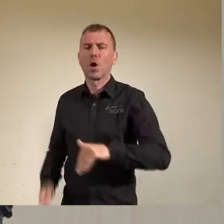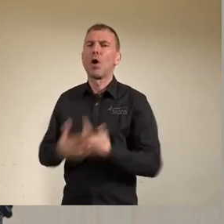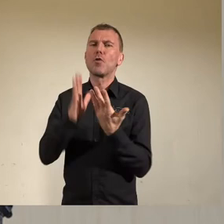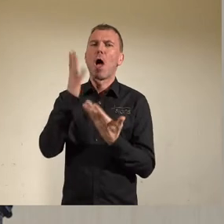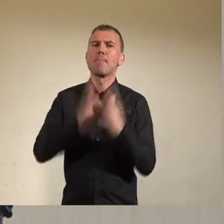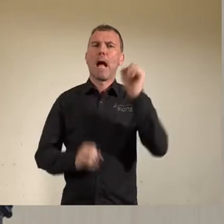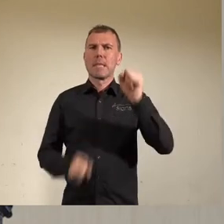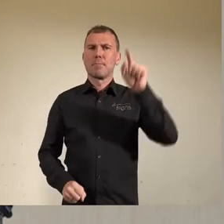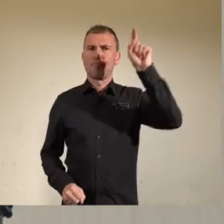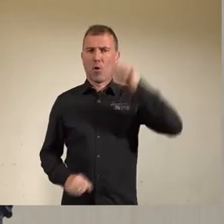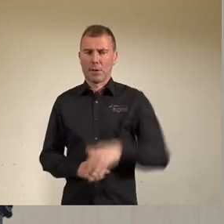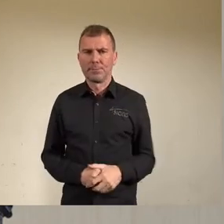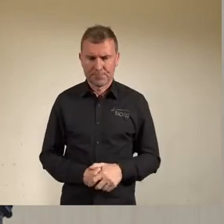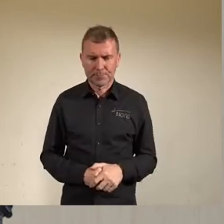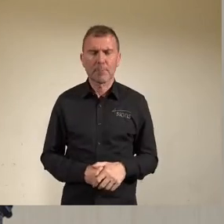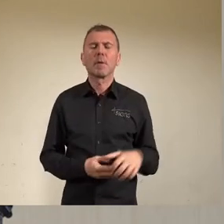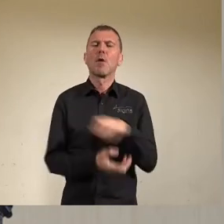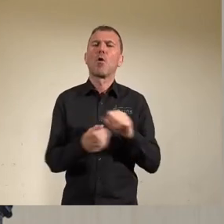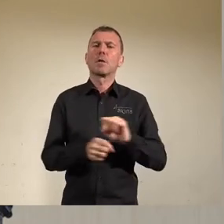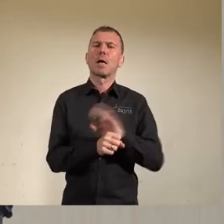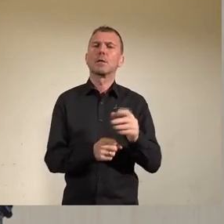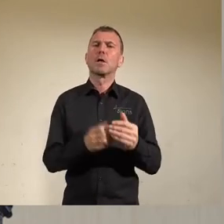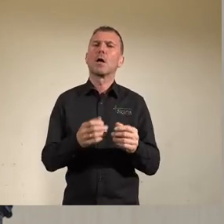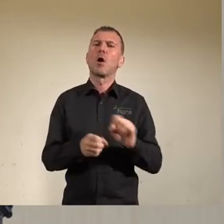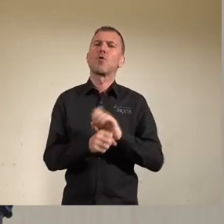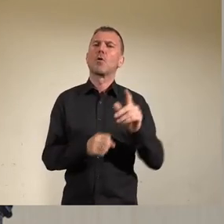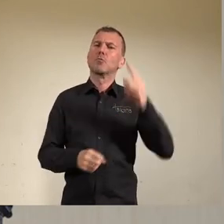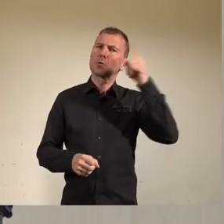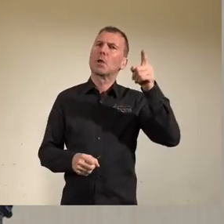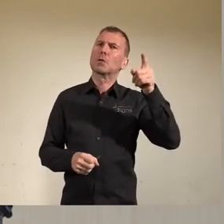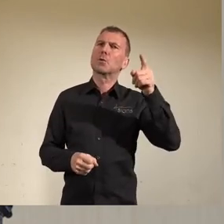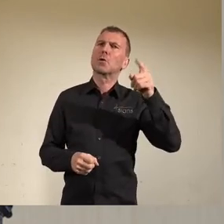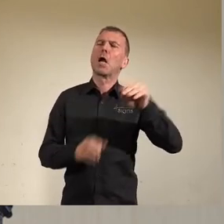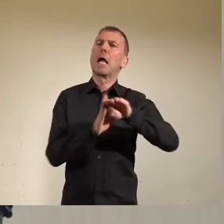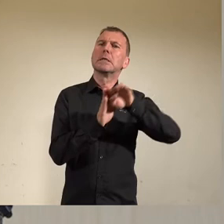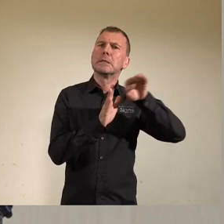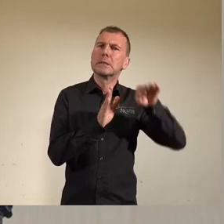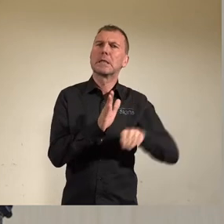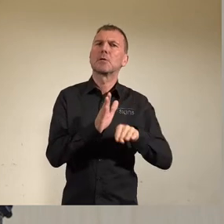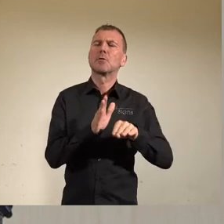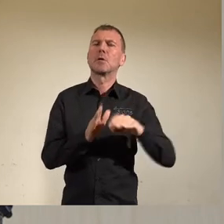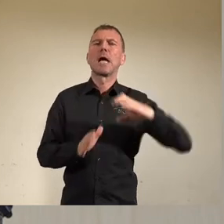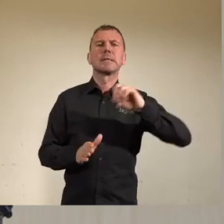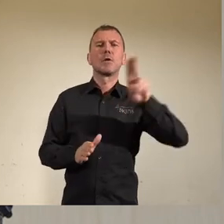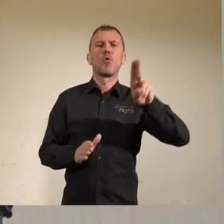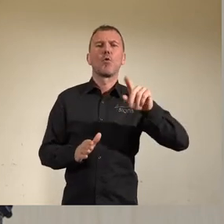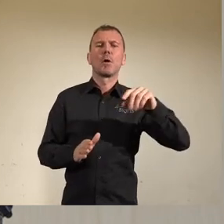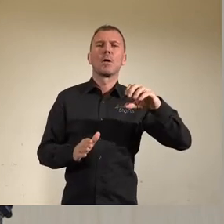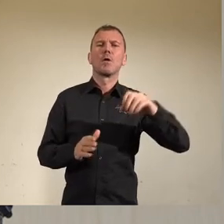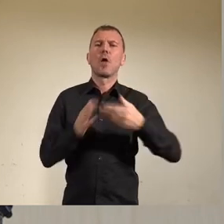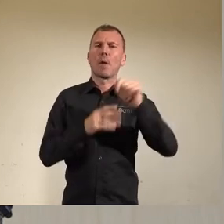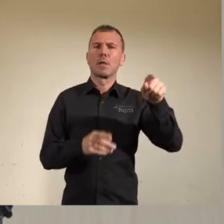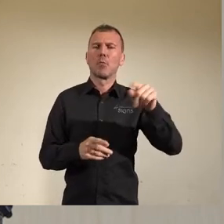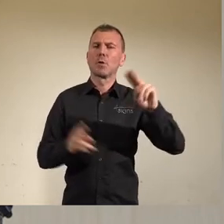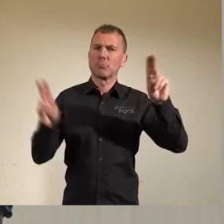Neubrandenburg. In der Corona-Krise denkt die CDU Neubrandenburg laut über eine Senkung der Gewerbesteuer nach, ich zitiere: Wir